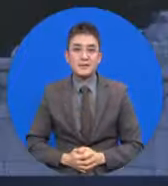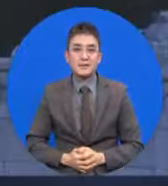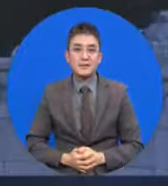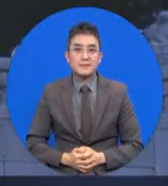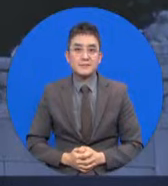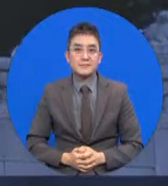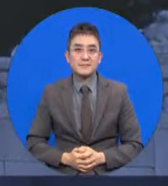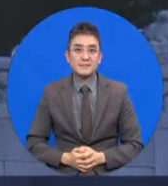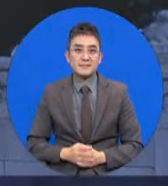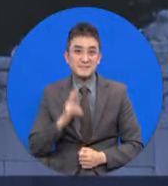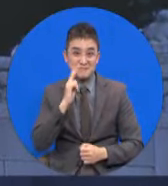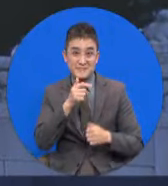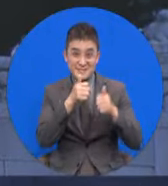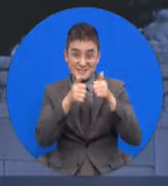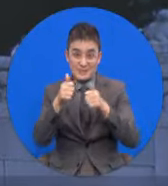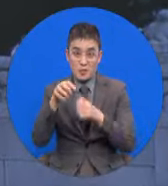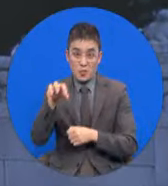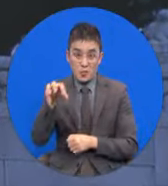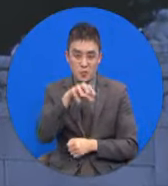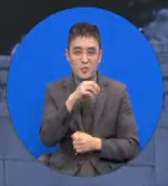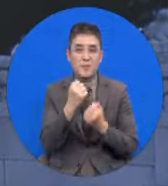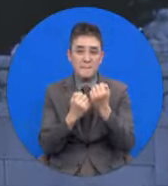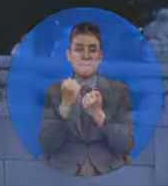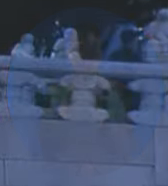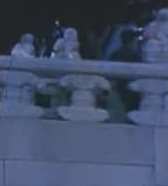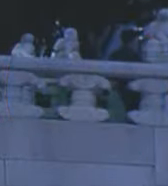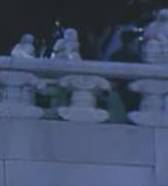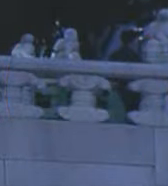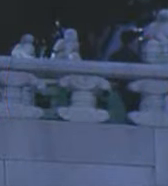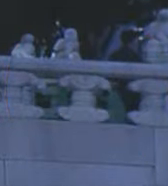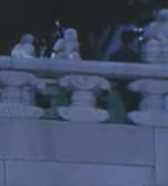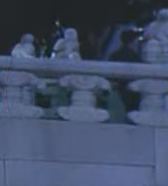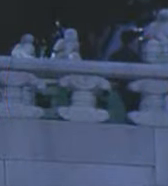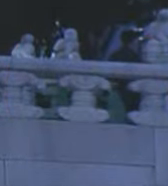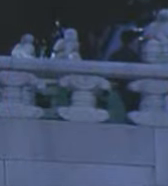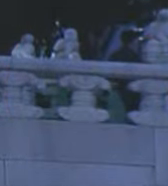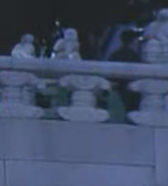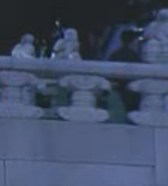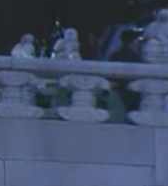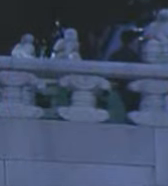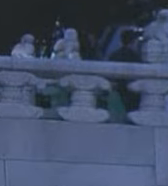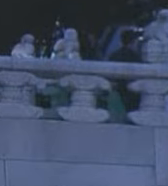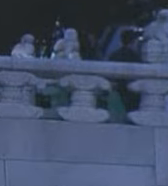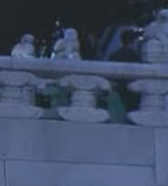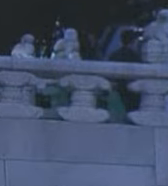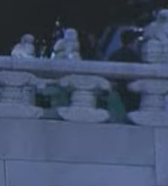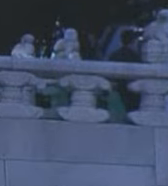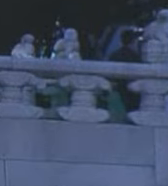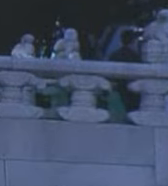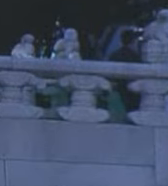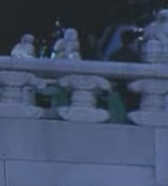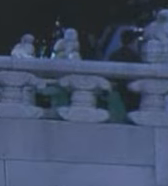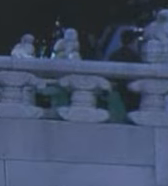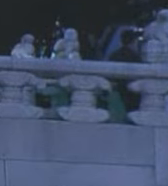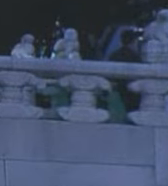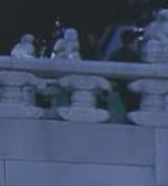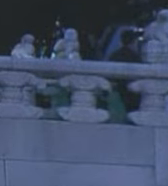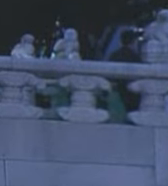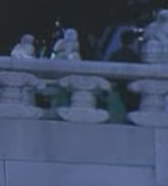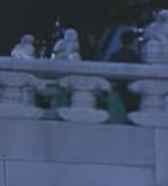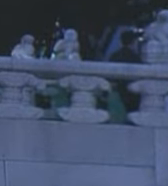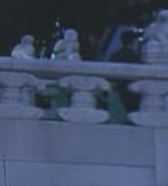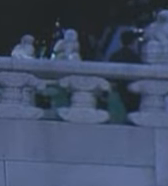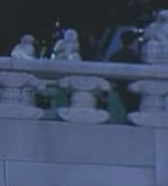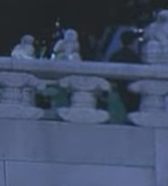주요 접전 지역까지 골고루 살펴봤습니다. 저희 채널 A에서는요 이번 전체 선거 결과에 지대한 영향을 줄 수